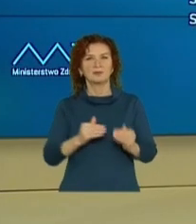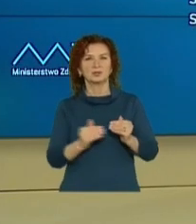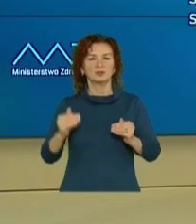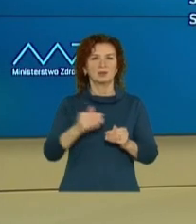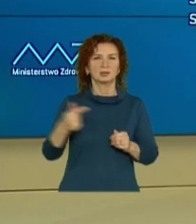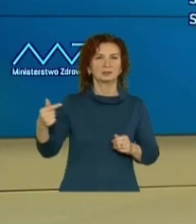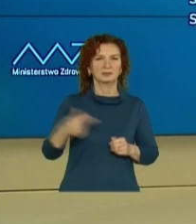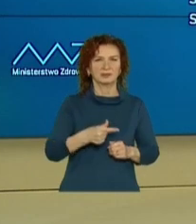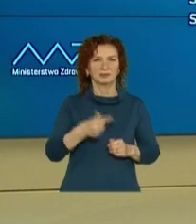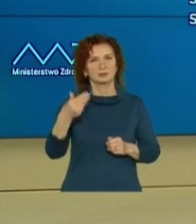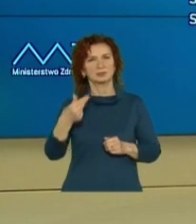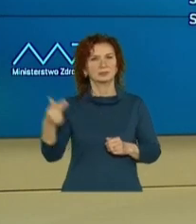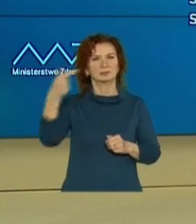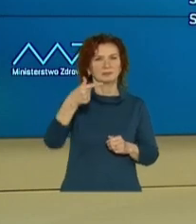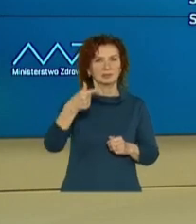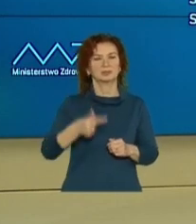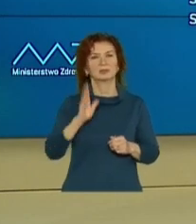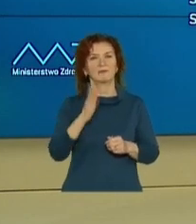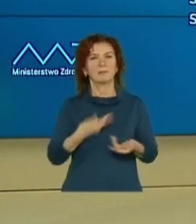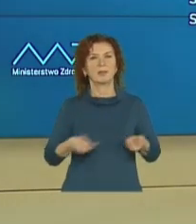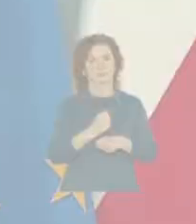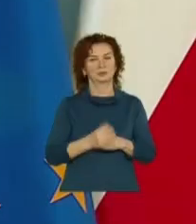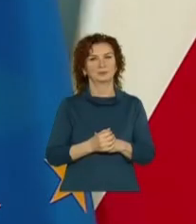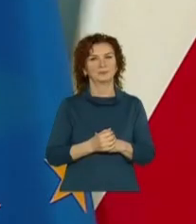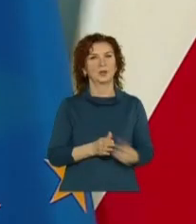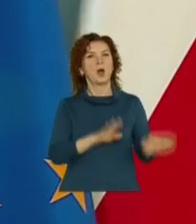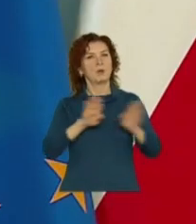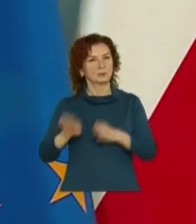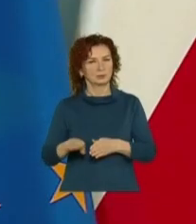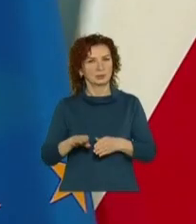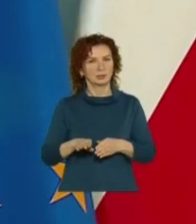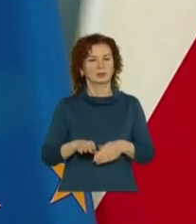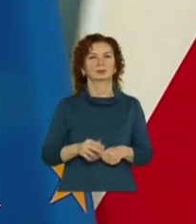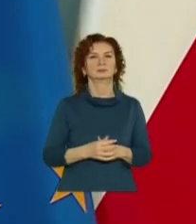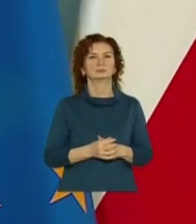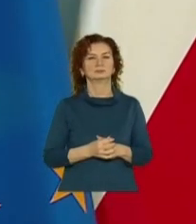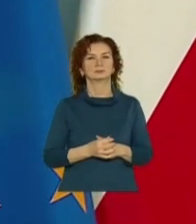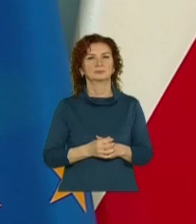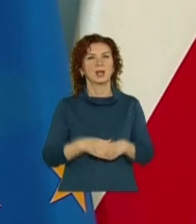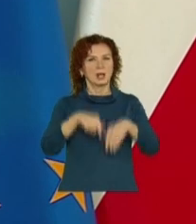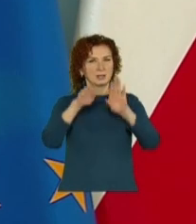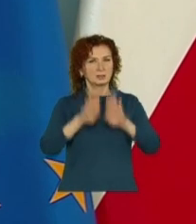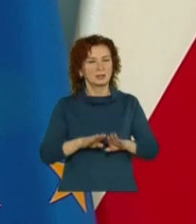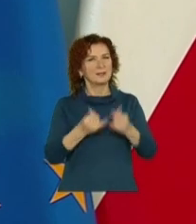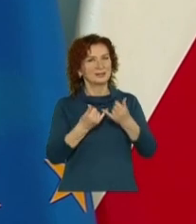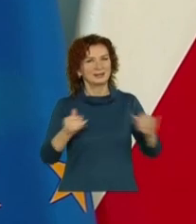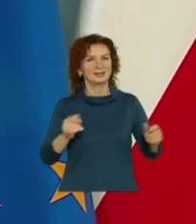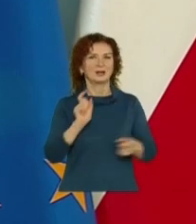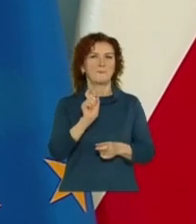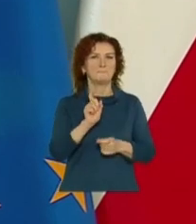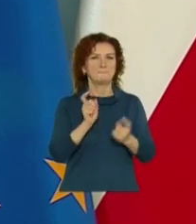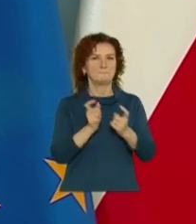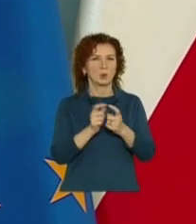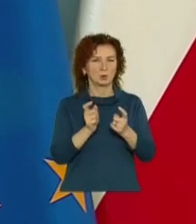2000 metrów kwadratowych zostaną zamknięte o placówkach handlowych i innych punktach